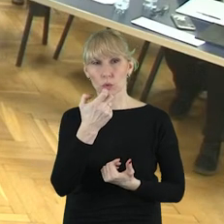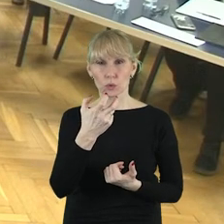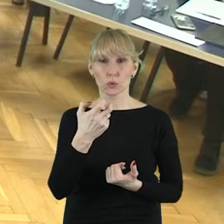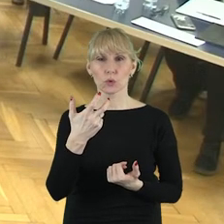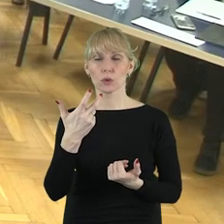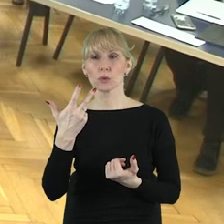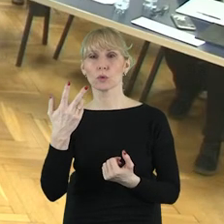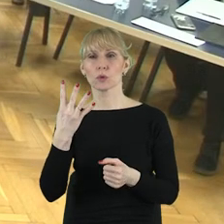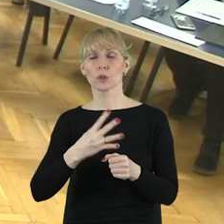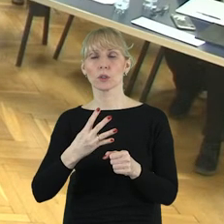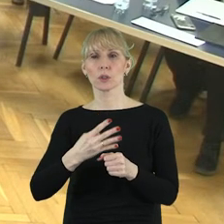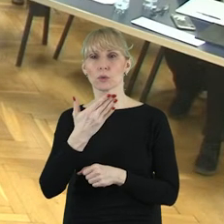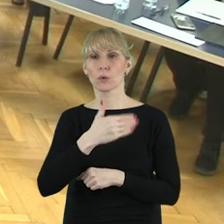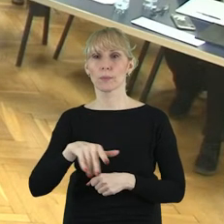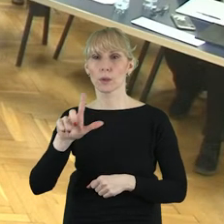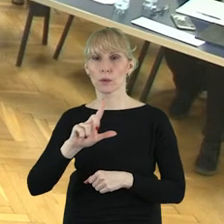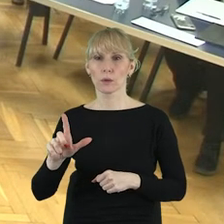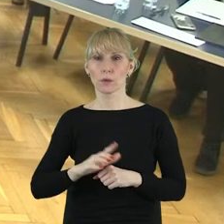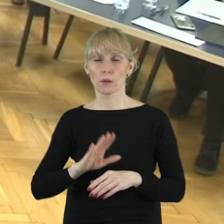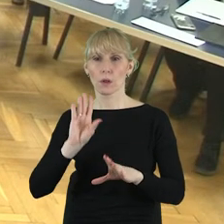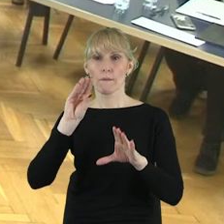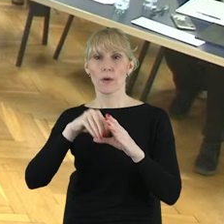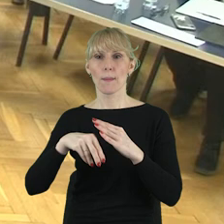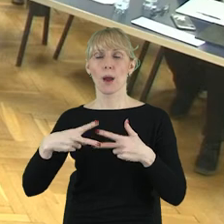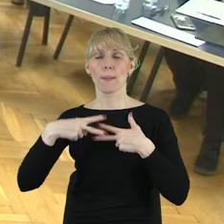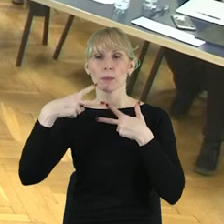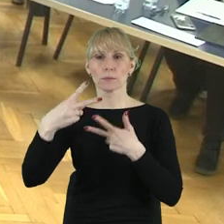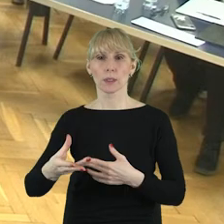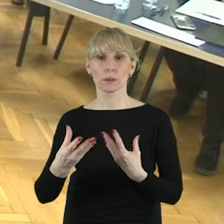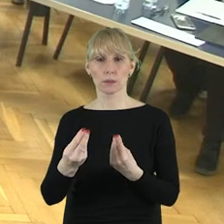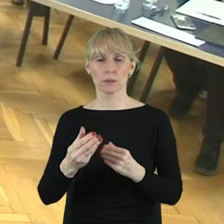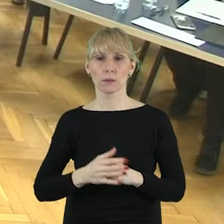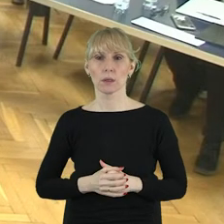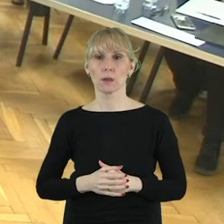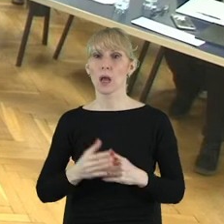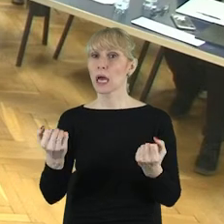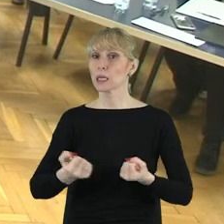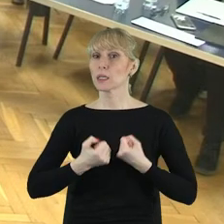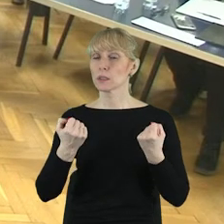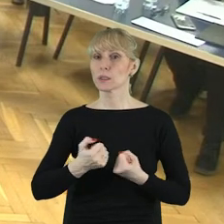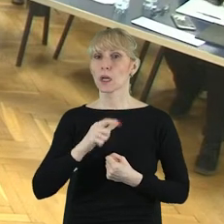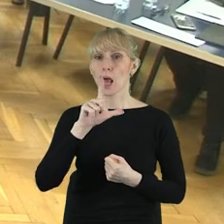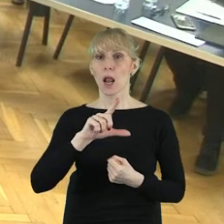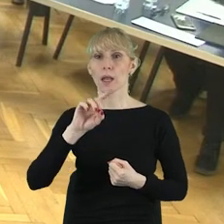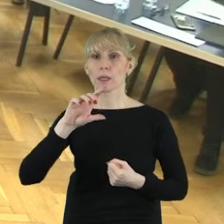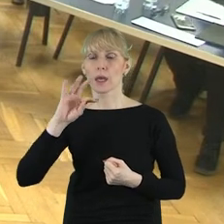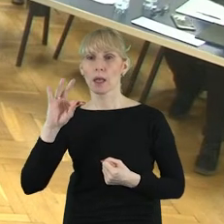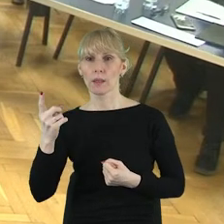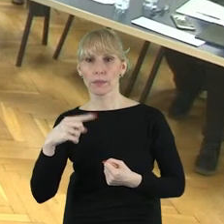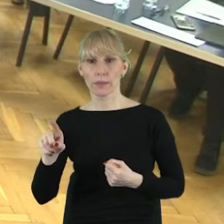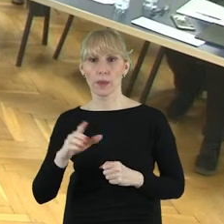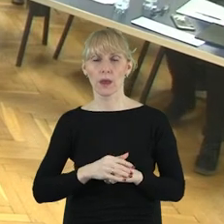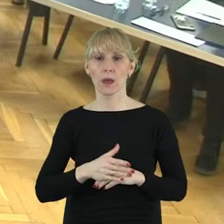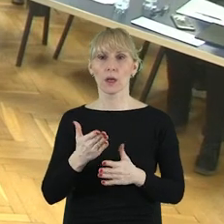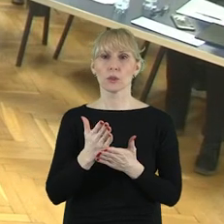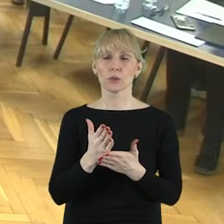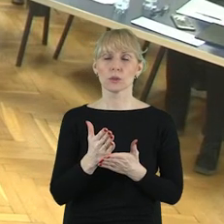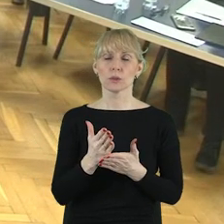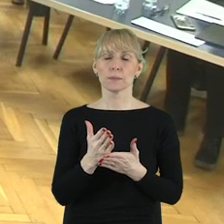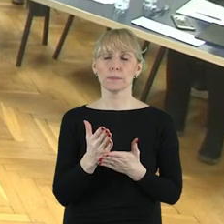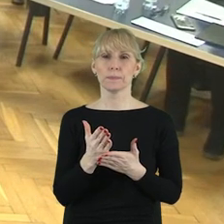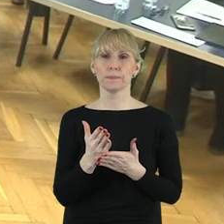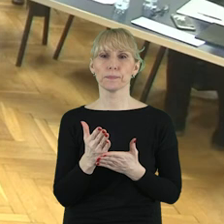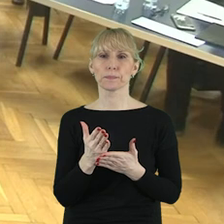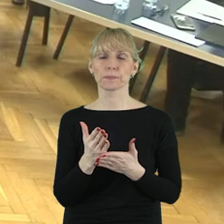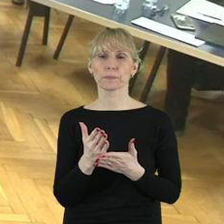blisko 340 milionów złotych, tylko w ramach dwóch perspektyw finansowych. Działalność LGD w województwie łódzkim to ma 1200 miejsc